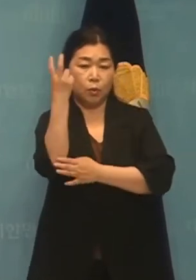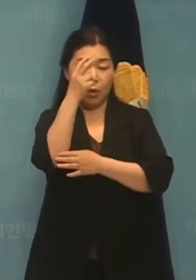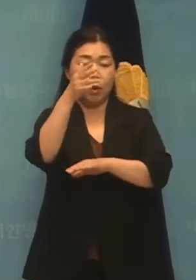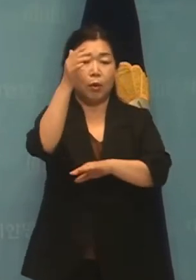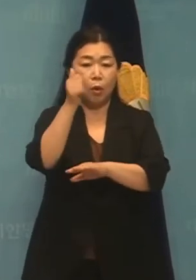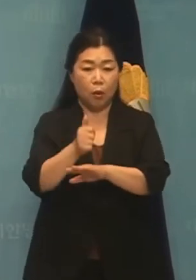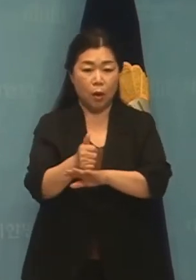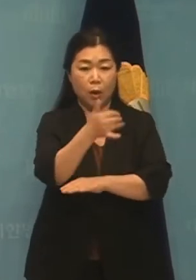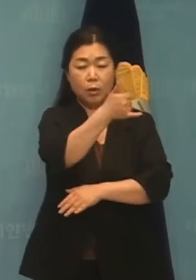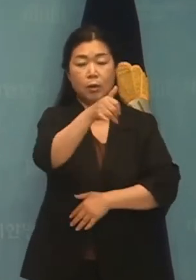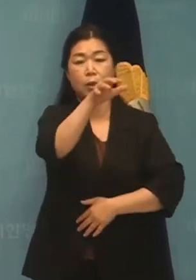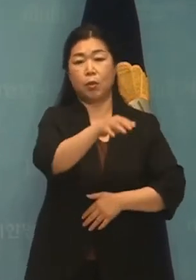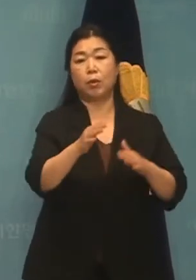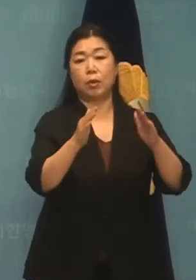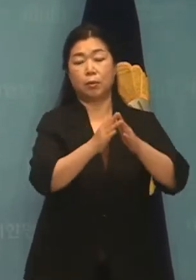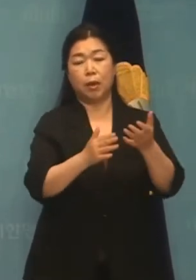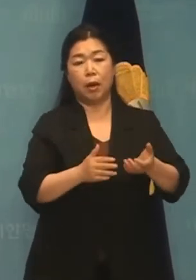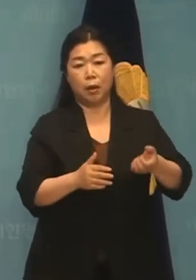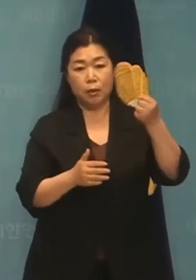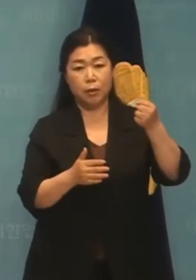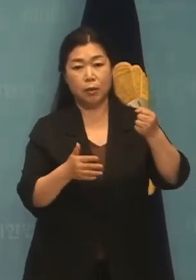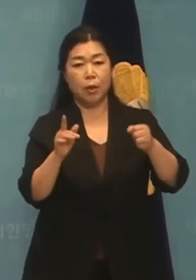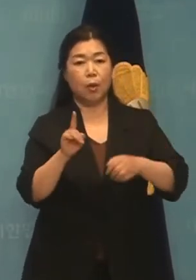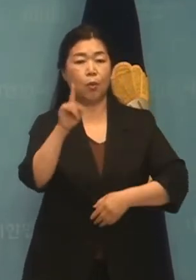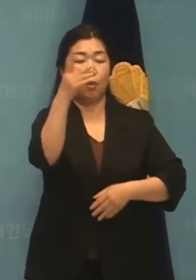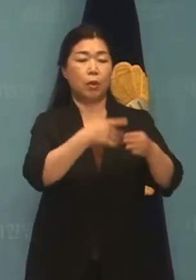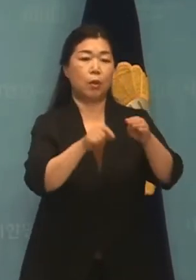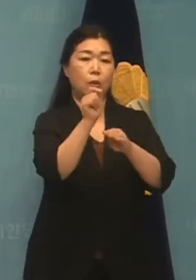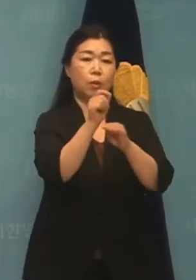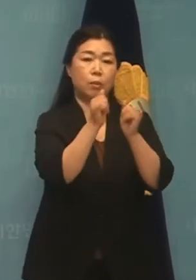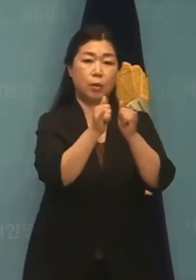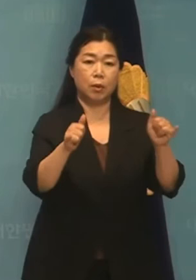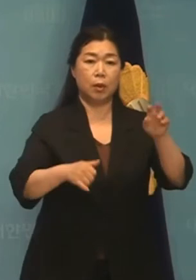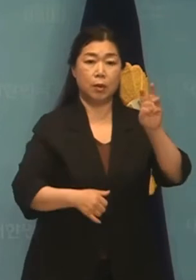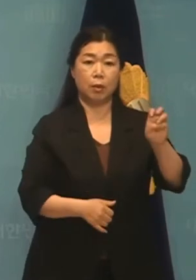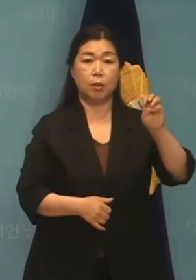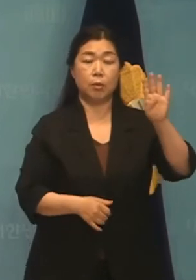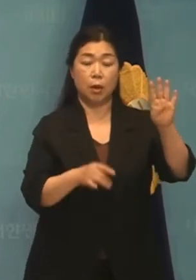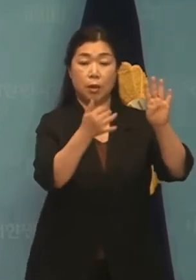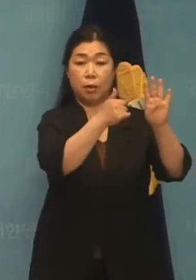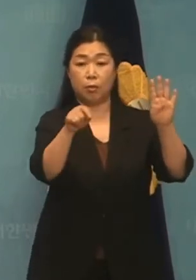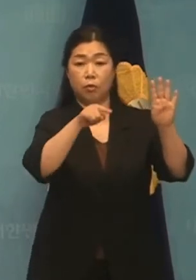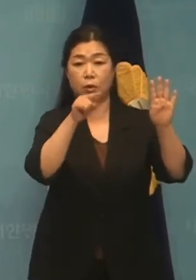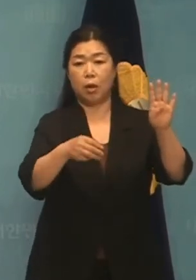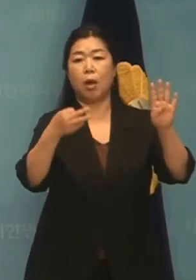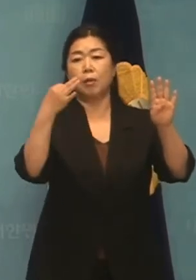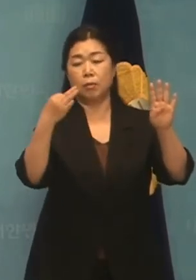집을 소유한 고위관료 34명 중 13명은